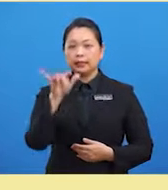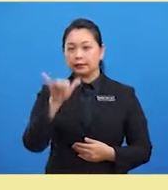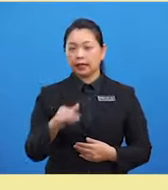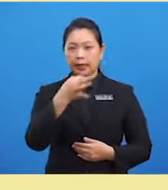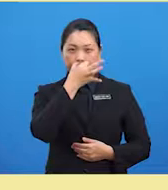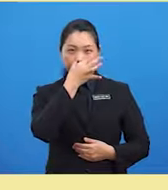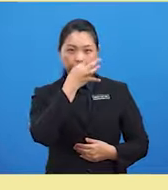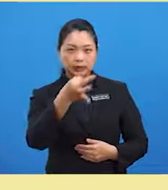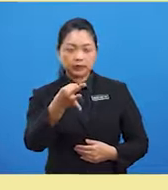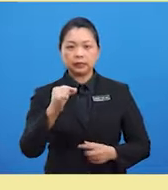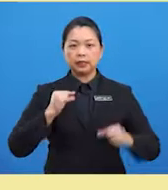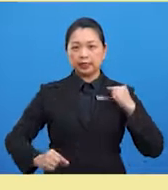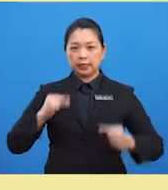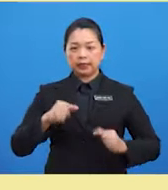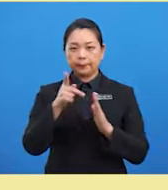mempengaruhi gelagat pengguna.